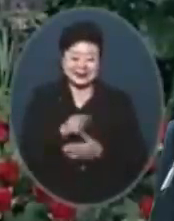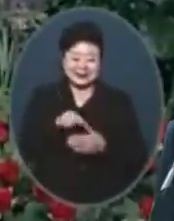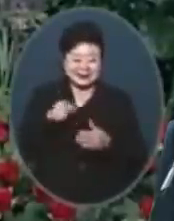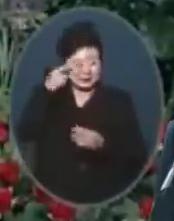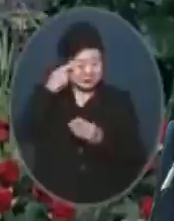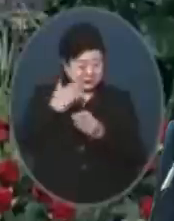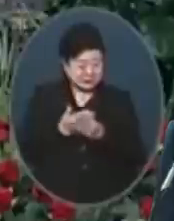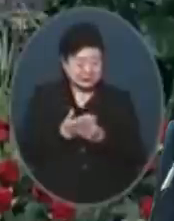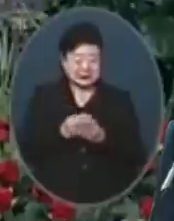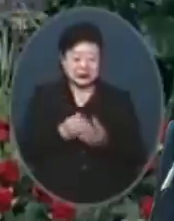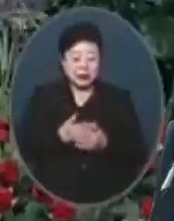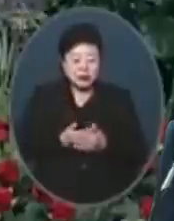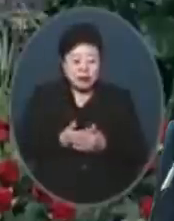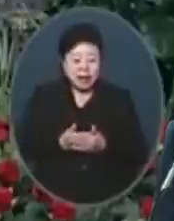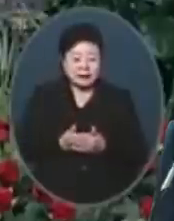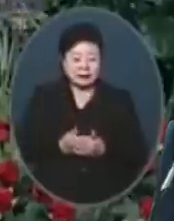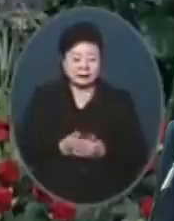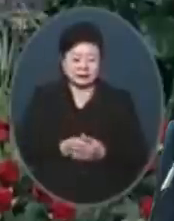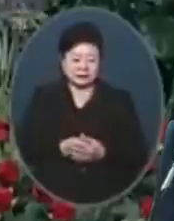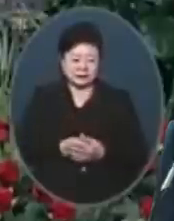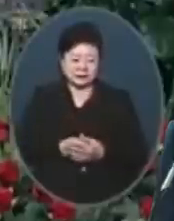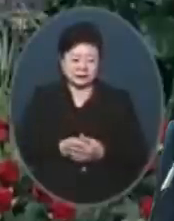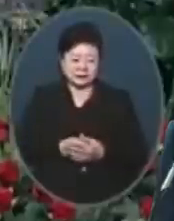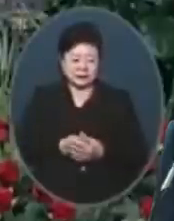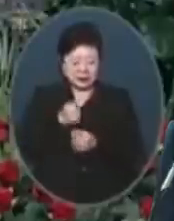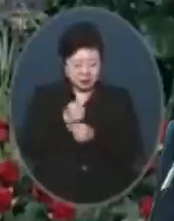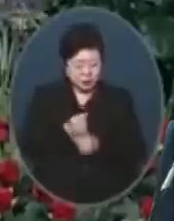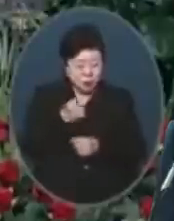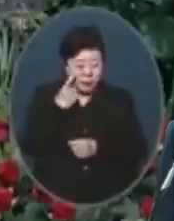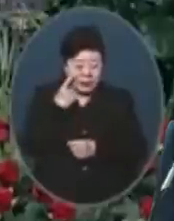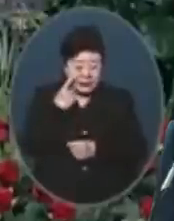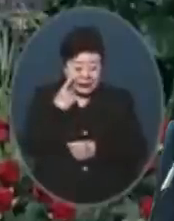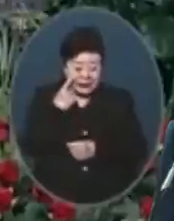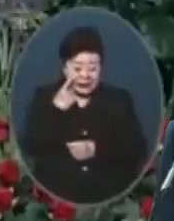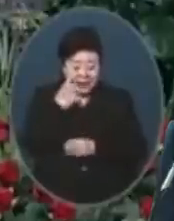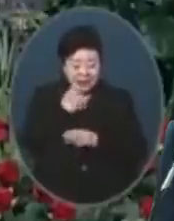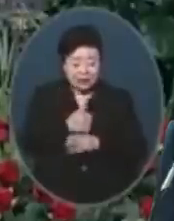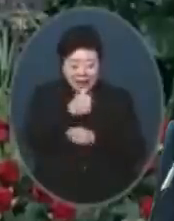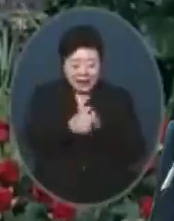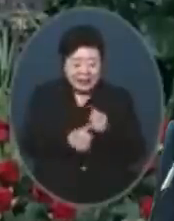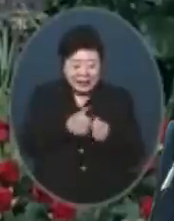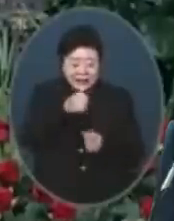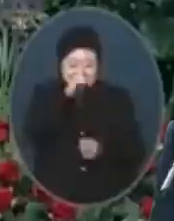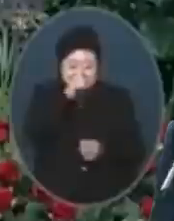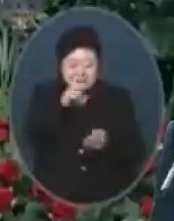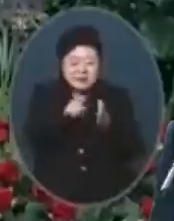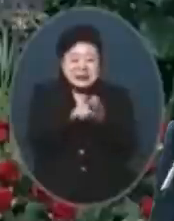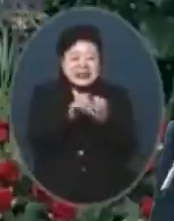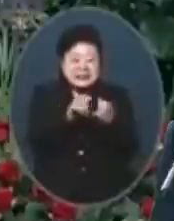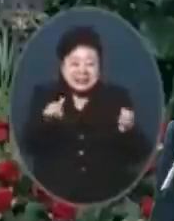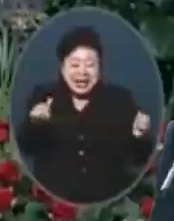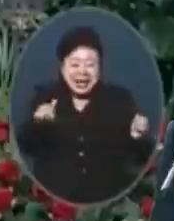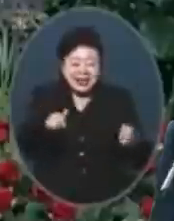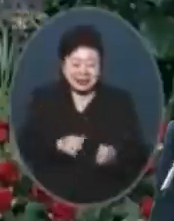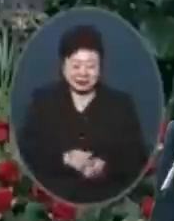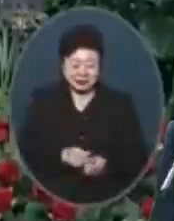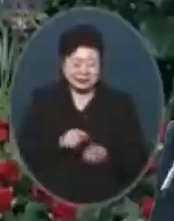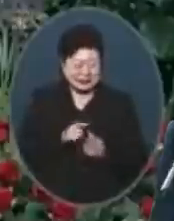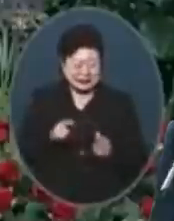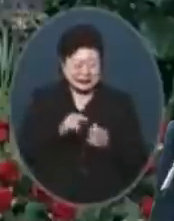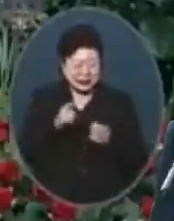심리학자들이 불안과 신앙과의 관계를 연구했는데 그 결과 하나님을 믿는 사람들이 그렇지 않은